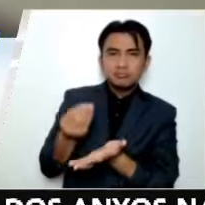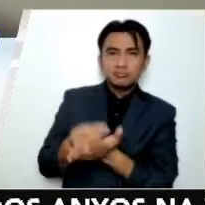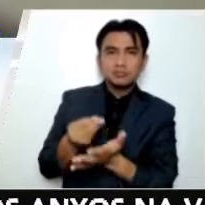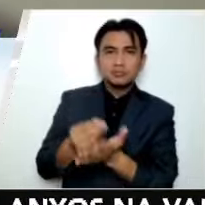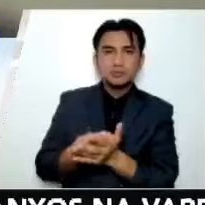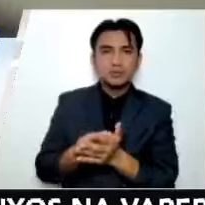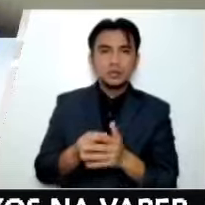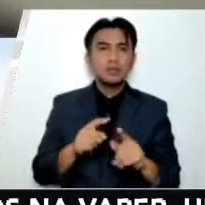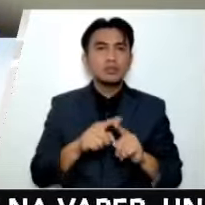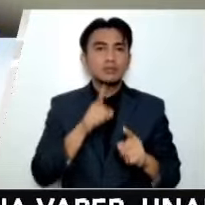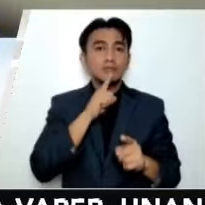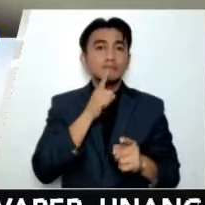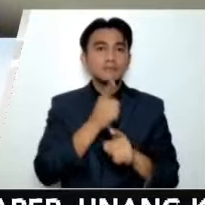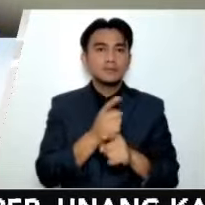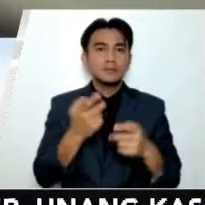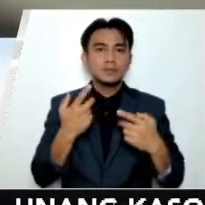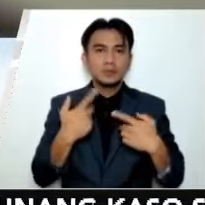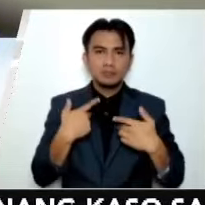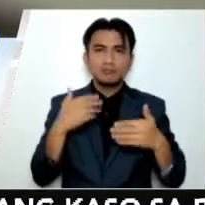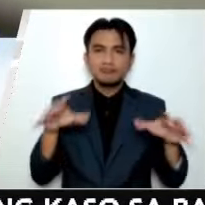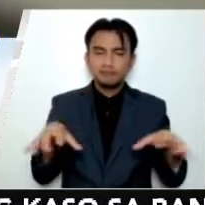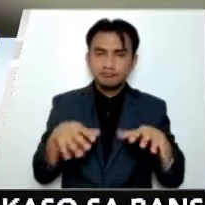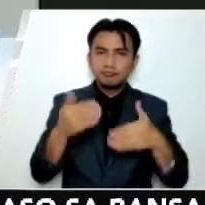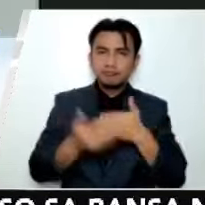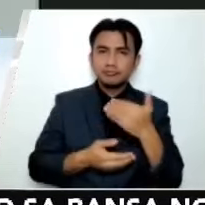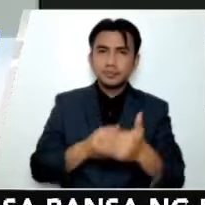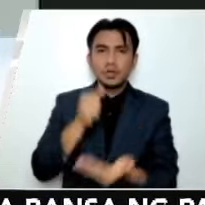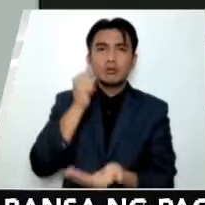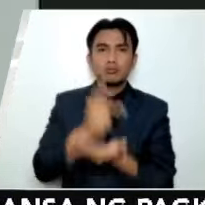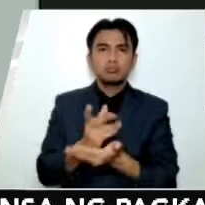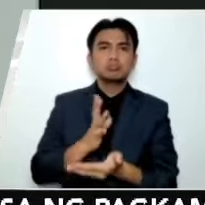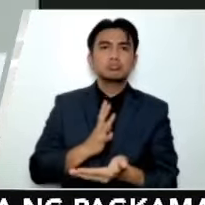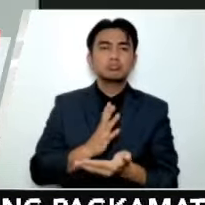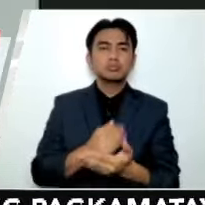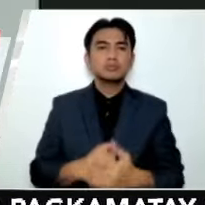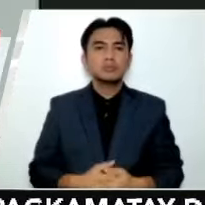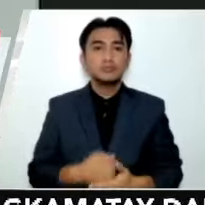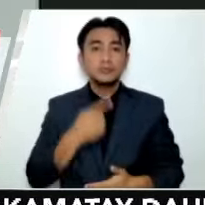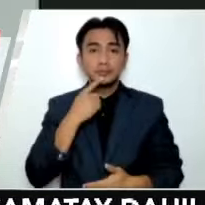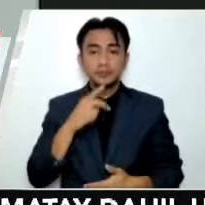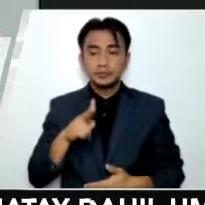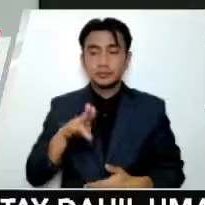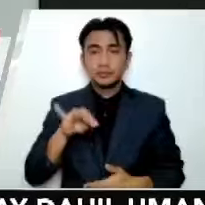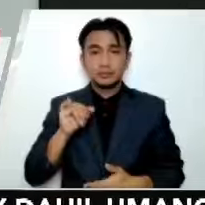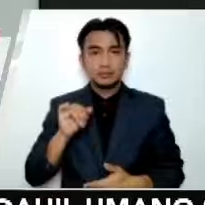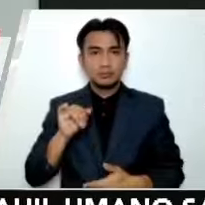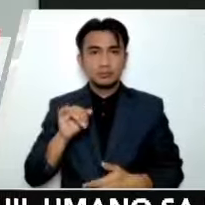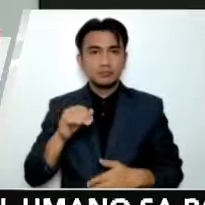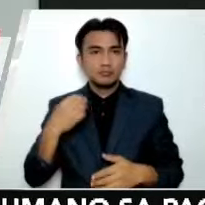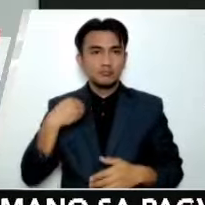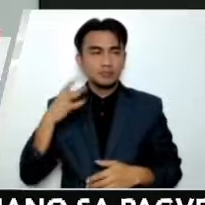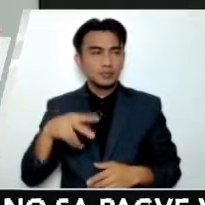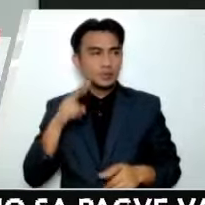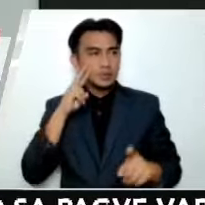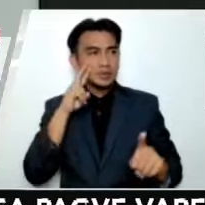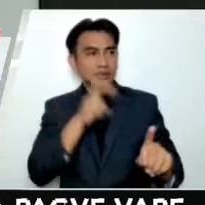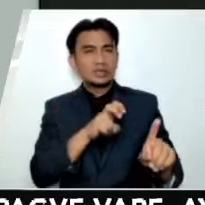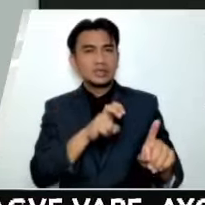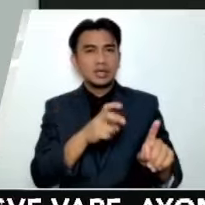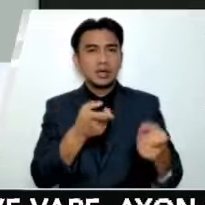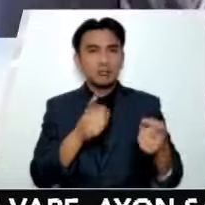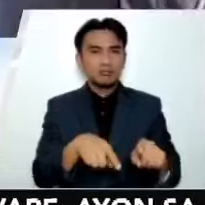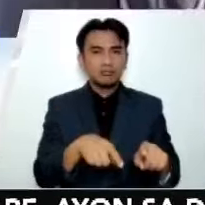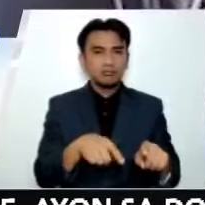lehitimong intelligence operation. Nakita mismo ng ating NBI agents yung nangyari. No? So they will have